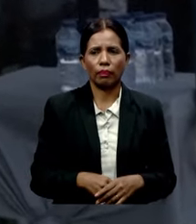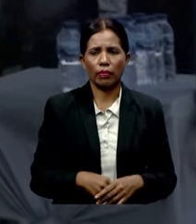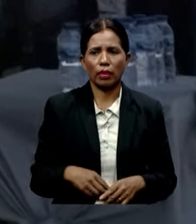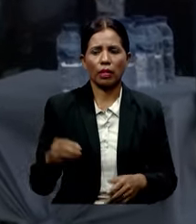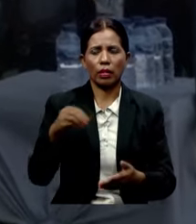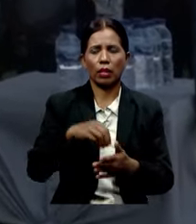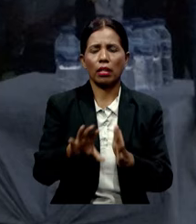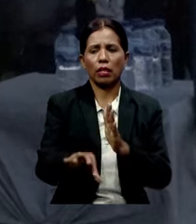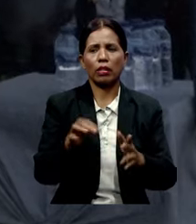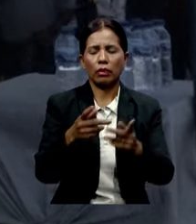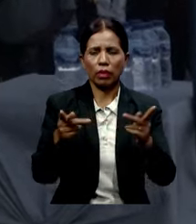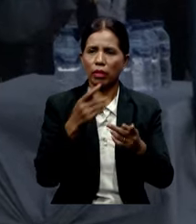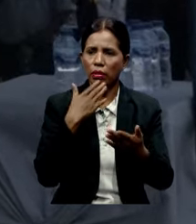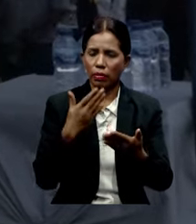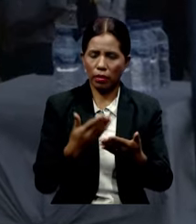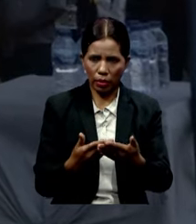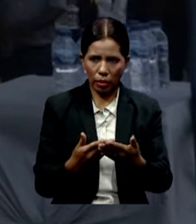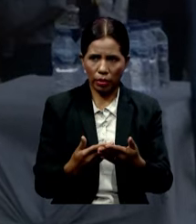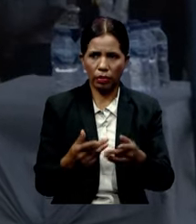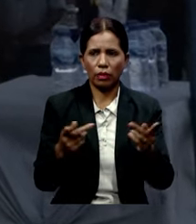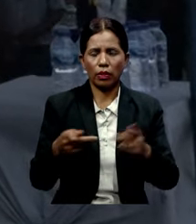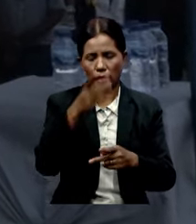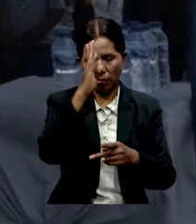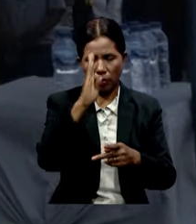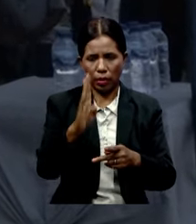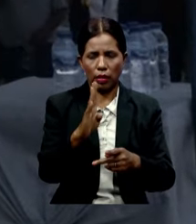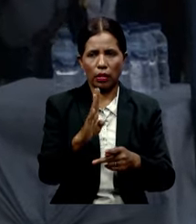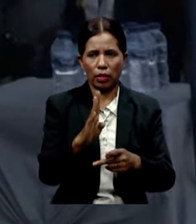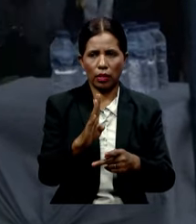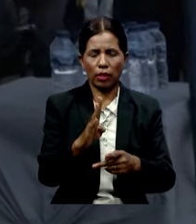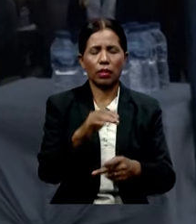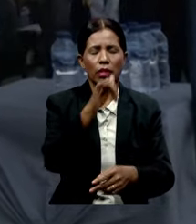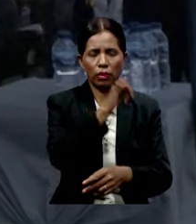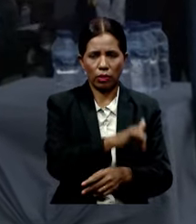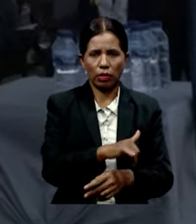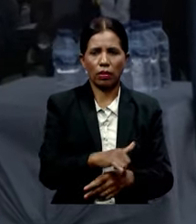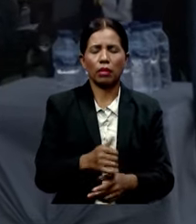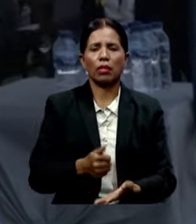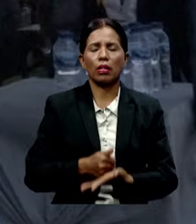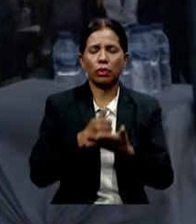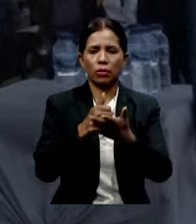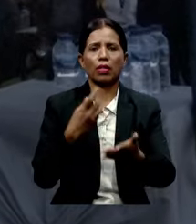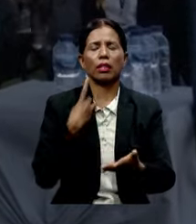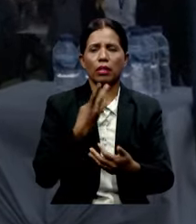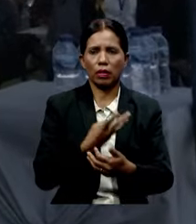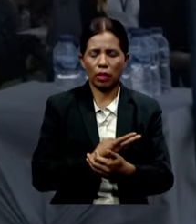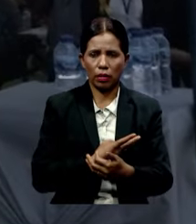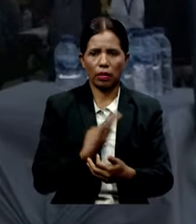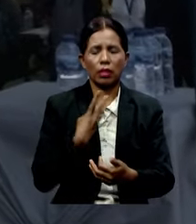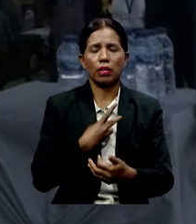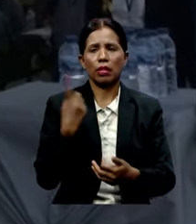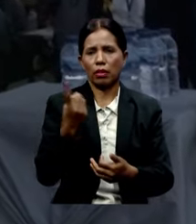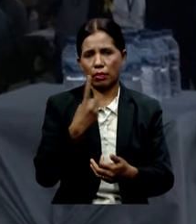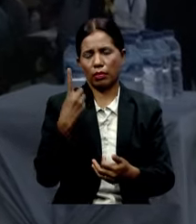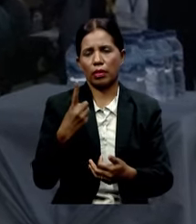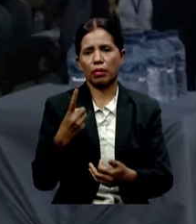setan fatin ne be ke digno fatin ne be na maroma ne suara sorin kuana atu bele tulum fila fale ita para ita na fatin mantein